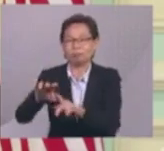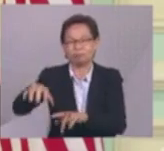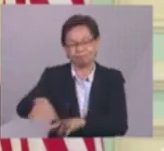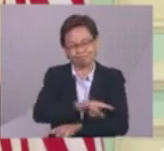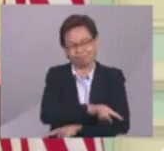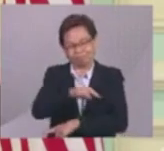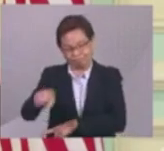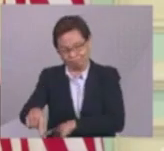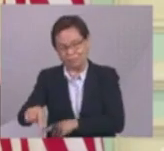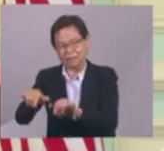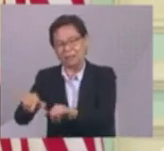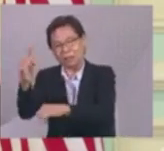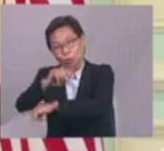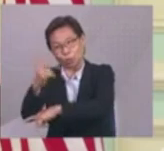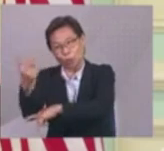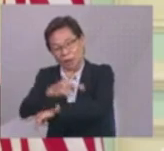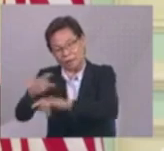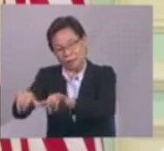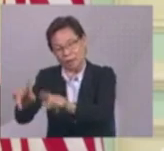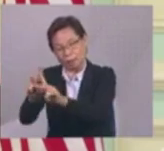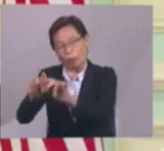mereka boleh balik berdasarkan kepada